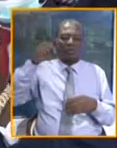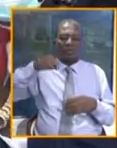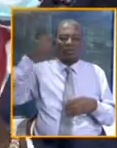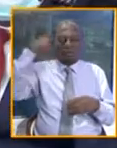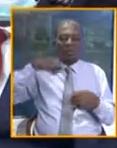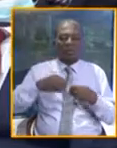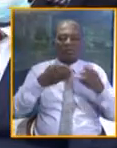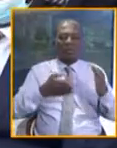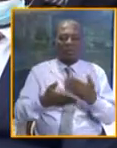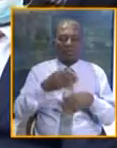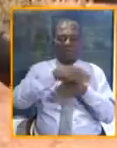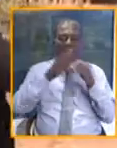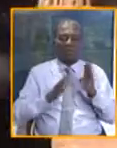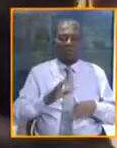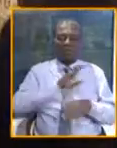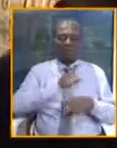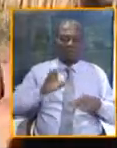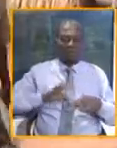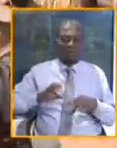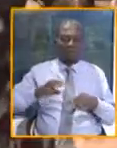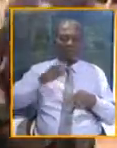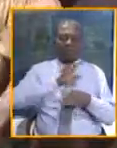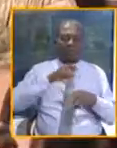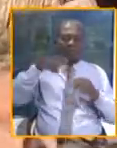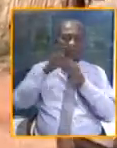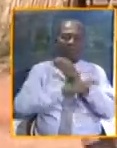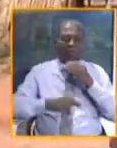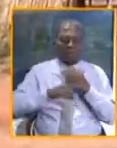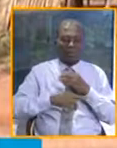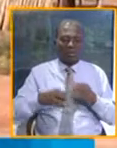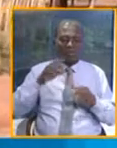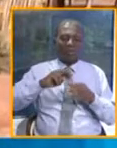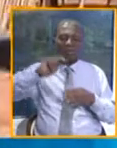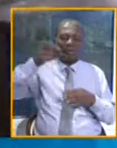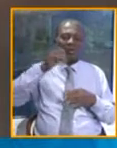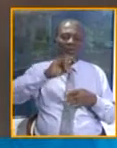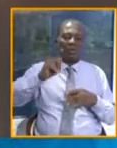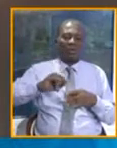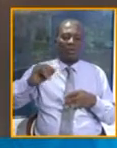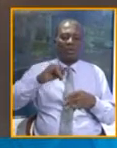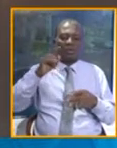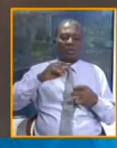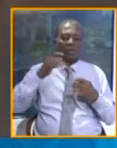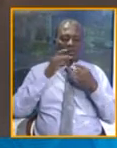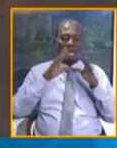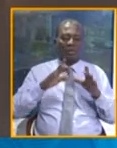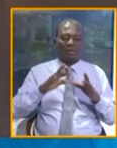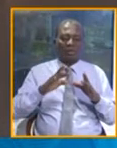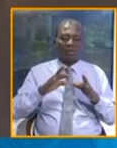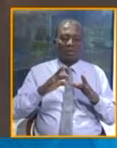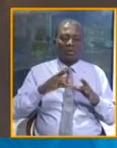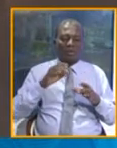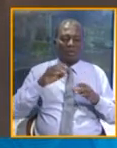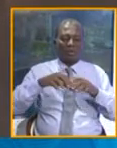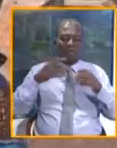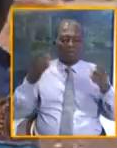du bureau du conseil. Le conseil régional d'Unzi a bénéficié d'appuis budgétaires exceptionnels du gouvernement, grâce auxquels les localités qui